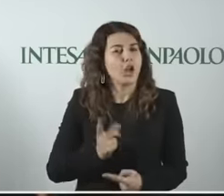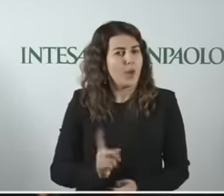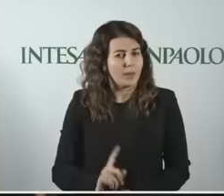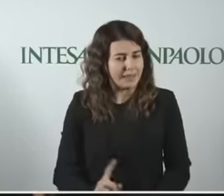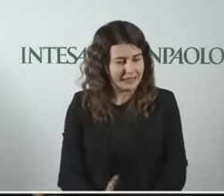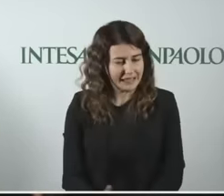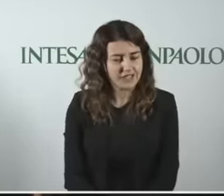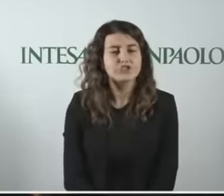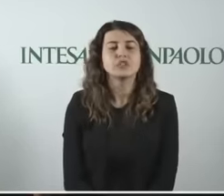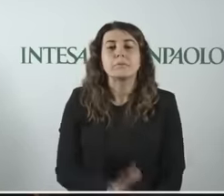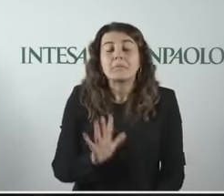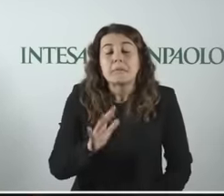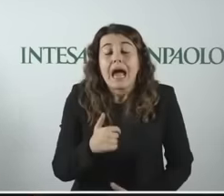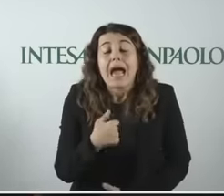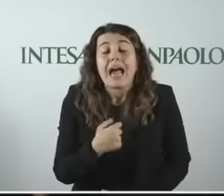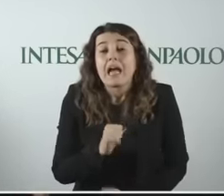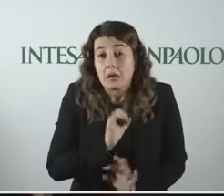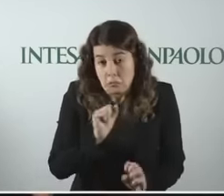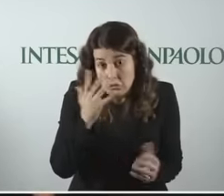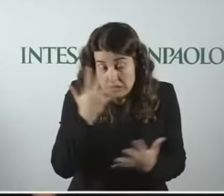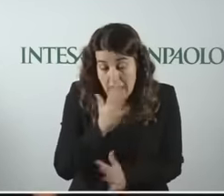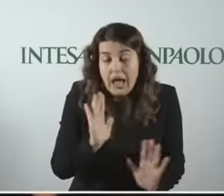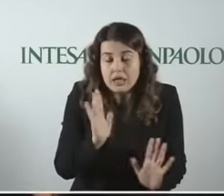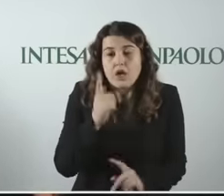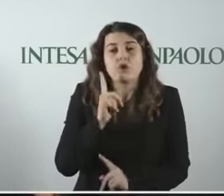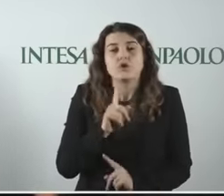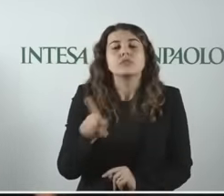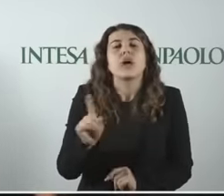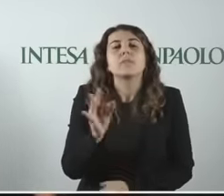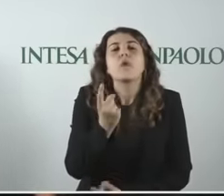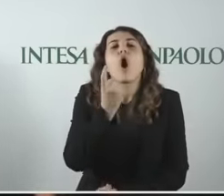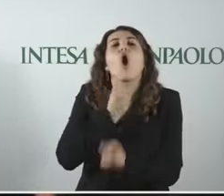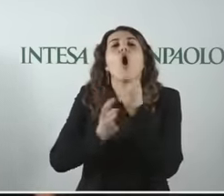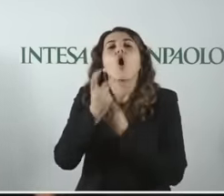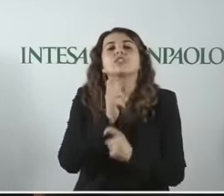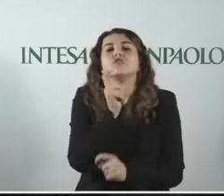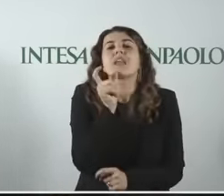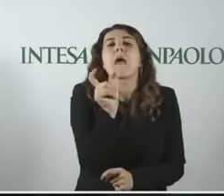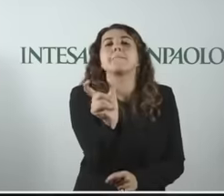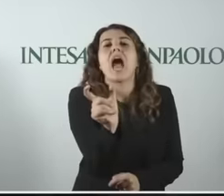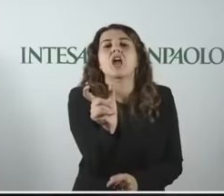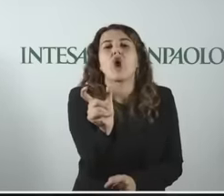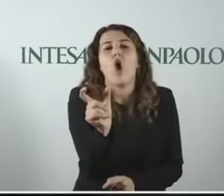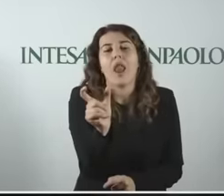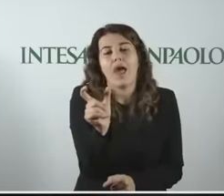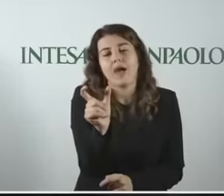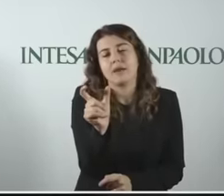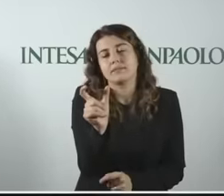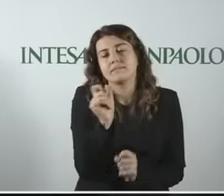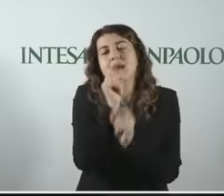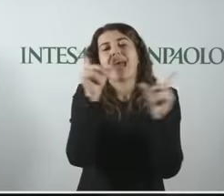e però credo che potrei sbagliare però va un po' all'origine del significato del termine che abbiamo scelto come argomento Ovvero